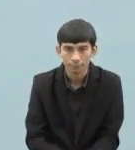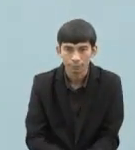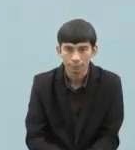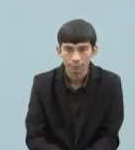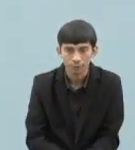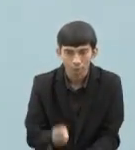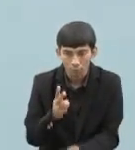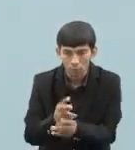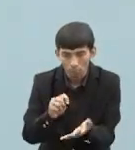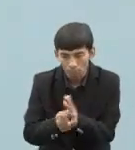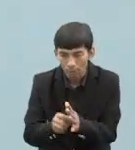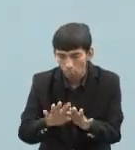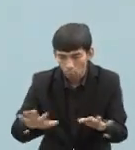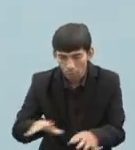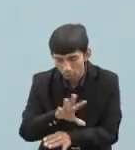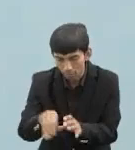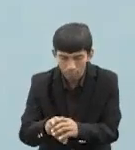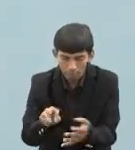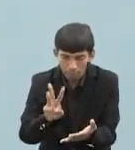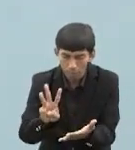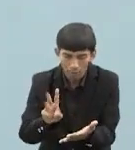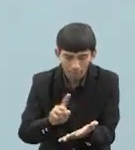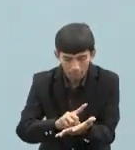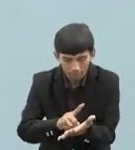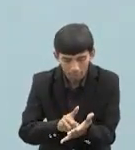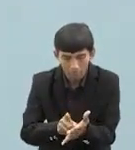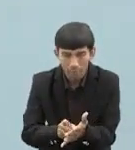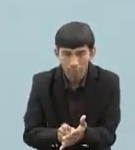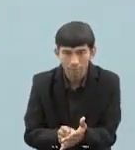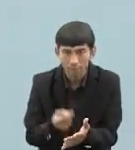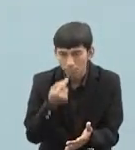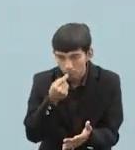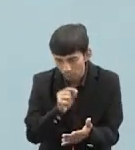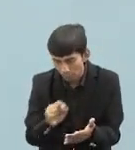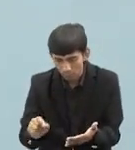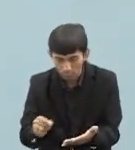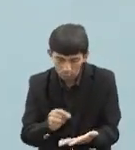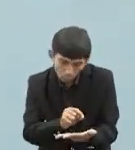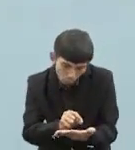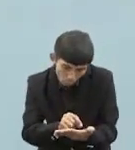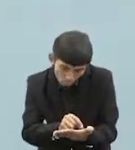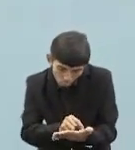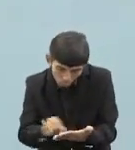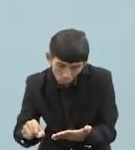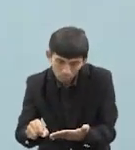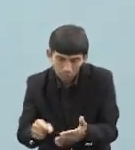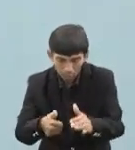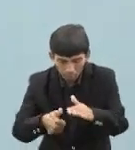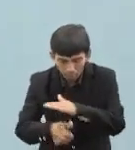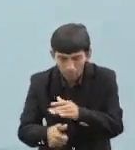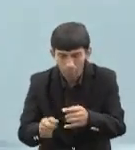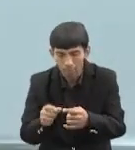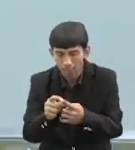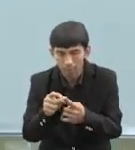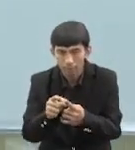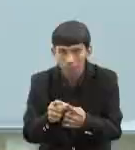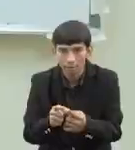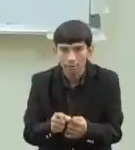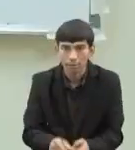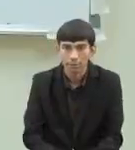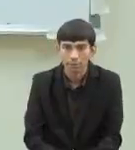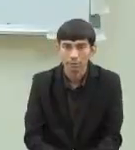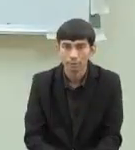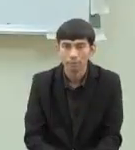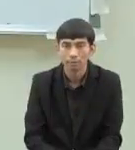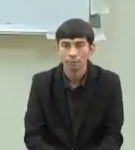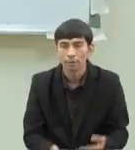chôn con. Bây này tì. Con dọc mặt đáy cưu phì kram bịa tay mặt đó mà con. Út ta hoa tha bịa sẵn nọ. Chà chắc bịa sẵn nọ